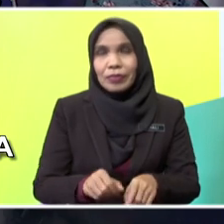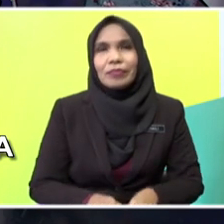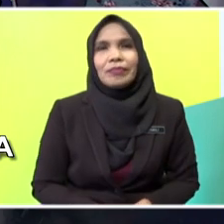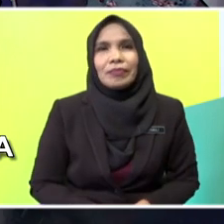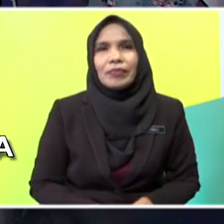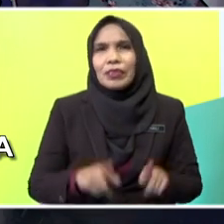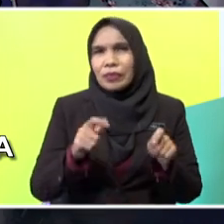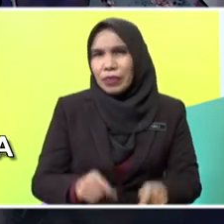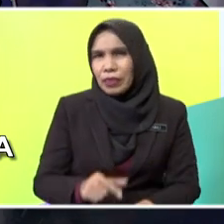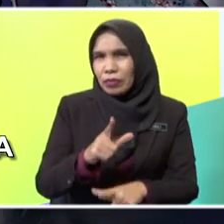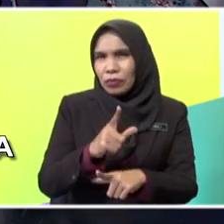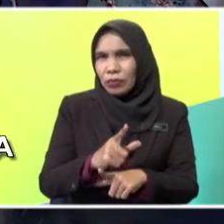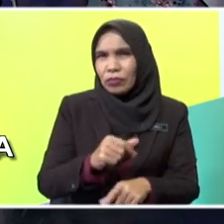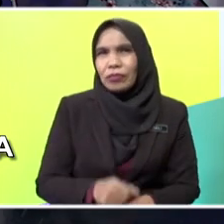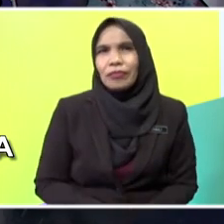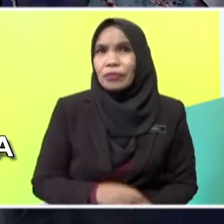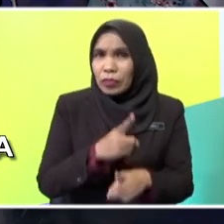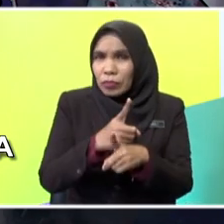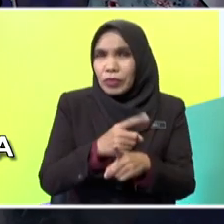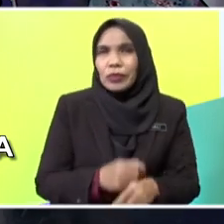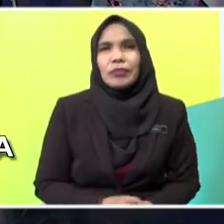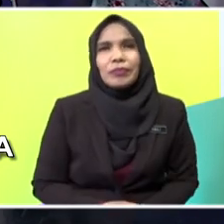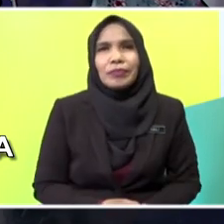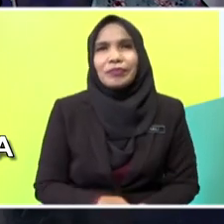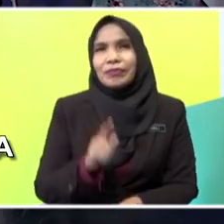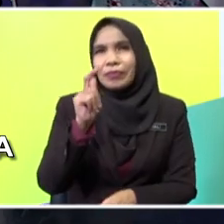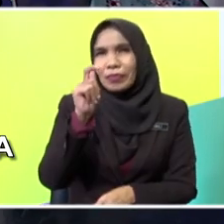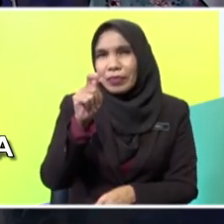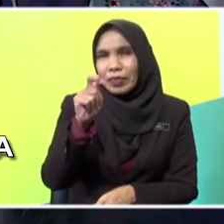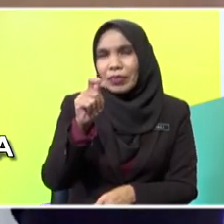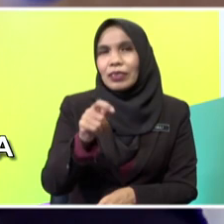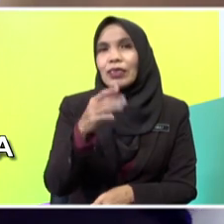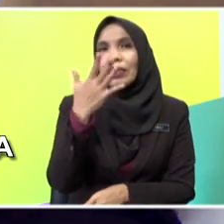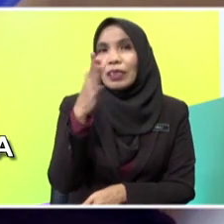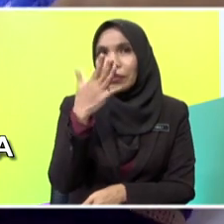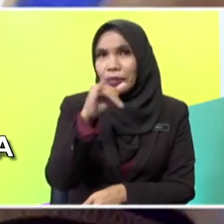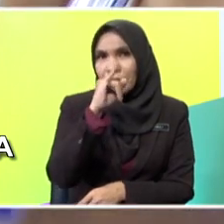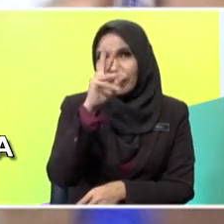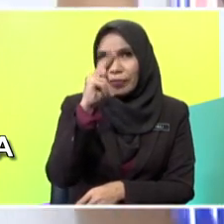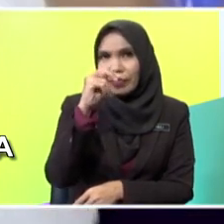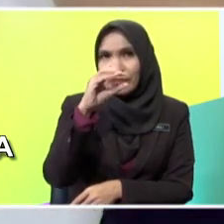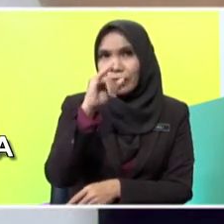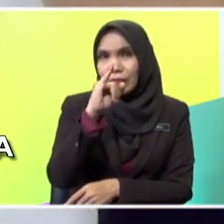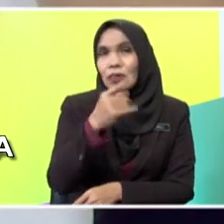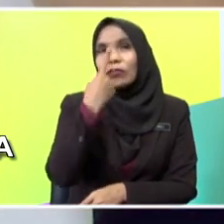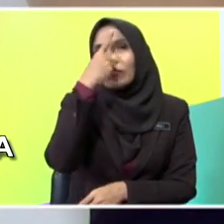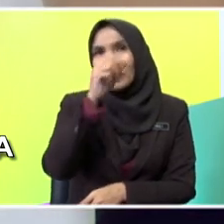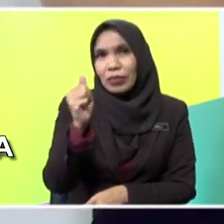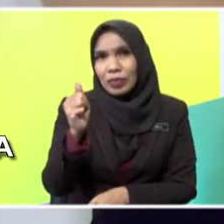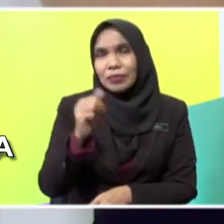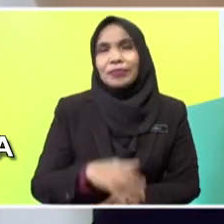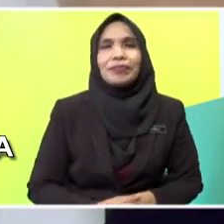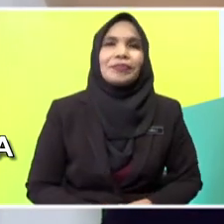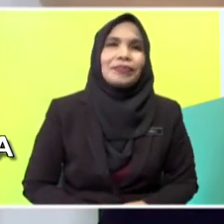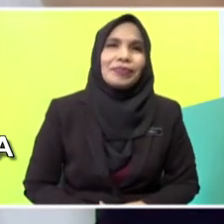Okey. Okay, tandakan 15 inci untuk A. Okey, saya kena tengok cikgu Natra. Ha. Jadi